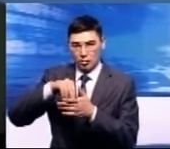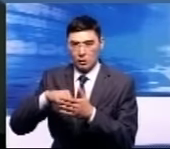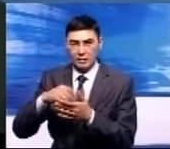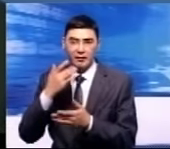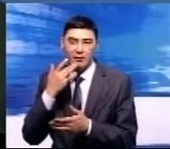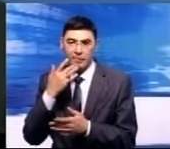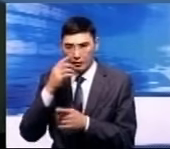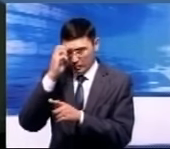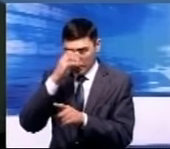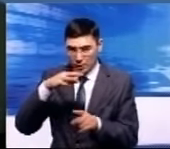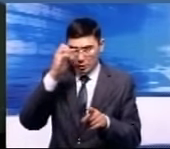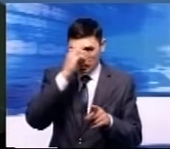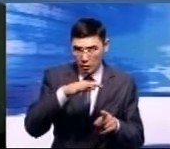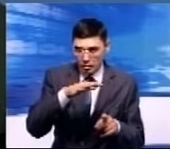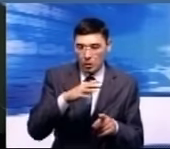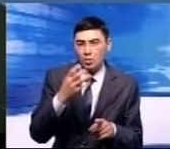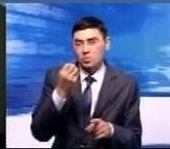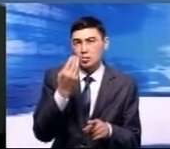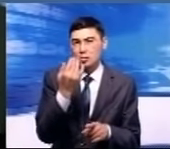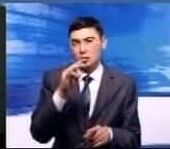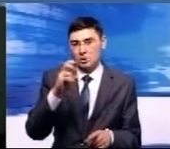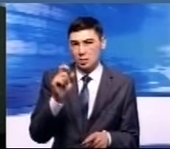процесса, но и стран и